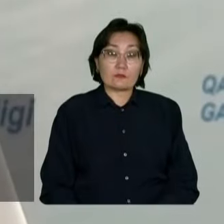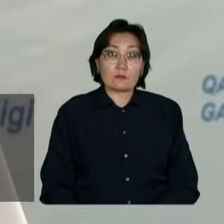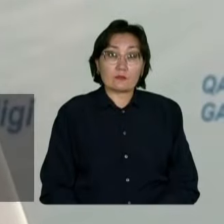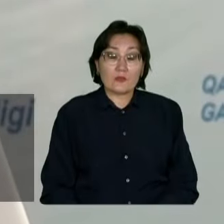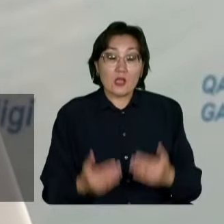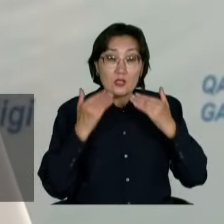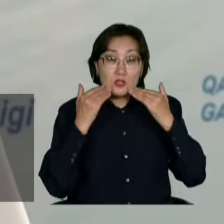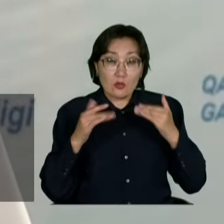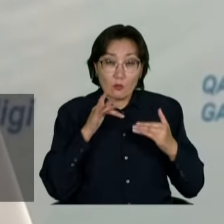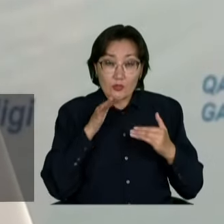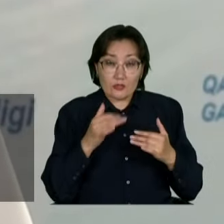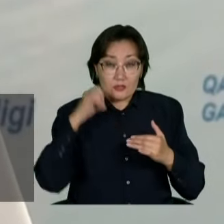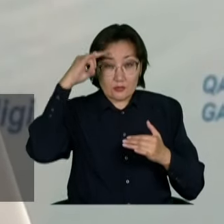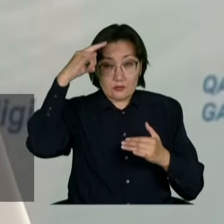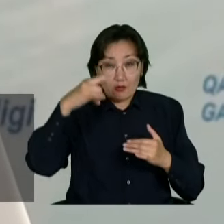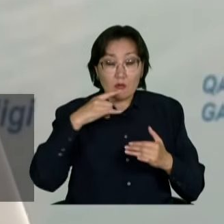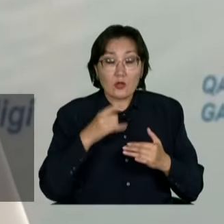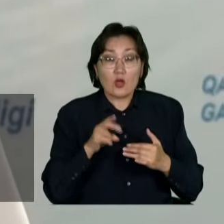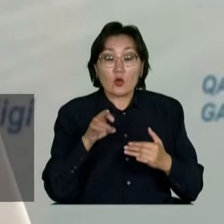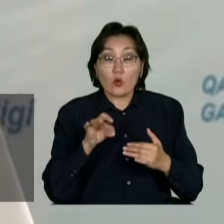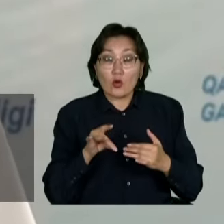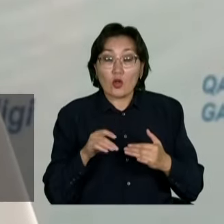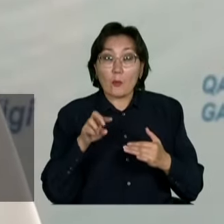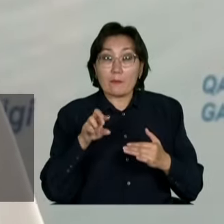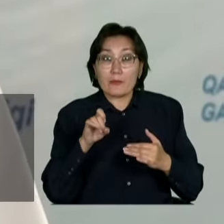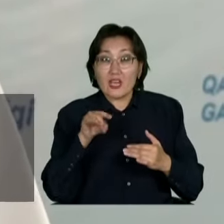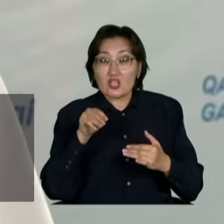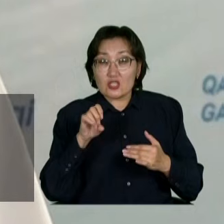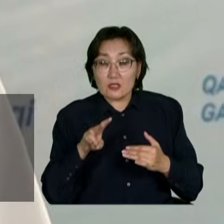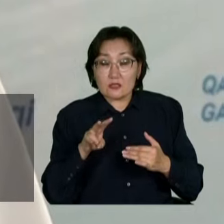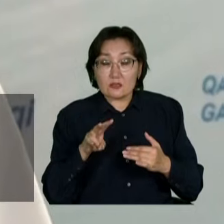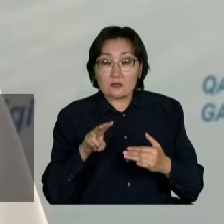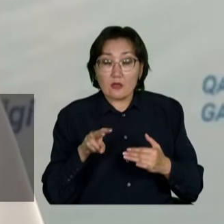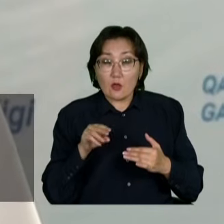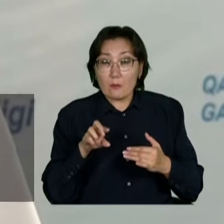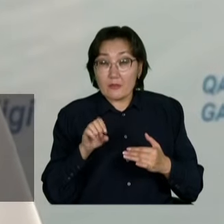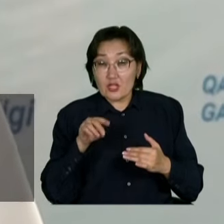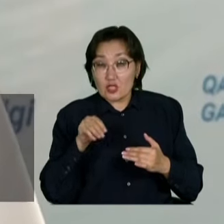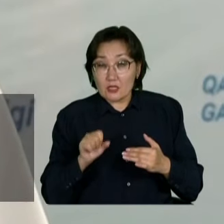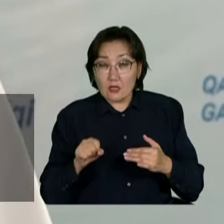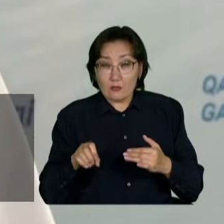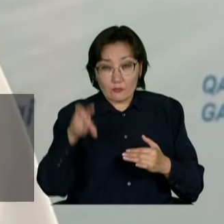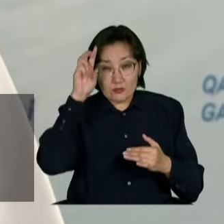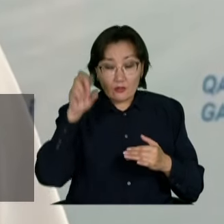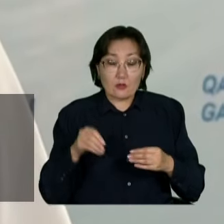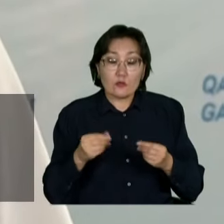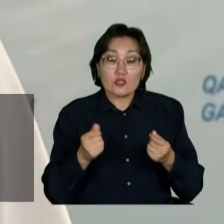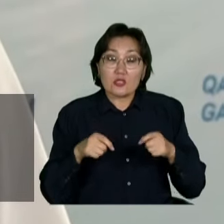Соңғы уақытта Қазақстан қор биржасында мемлекеттің бюджет қажеттіліктері үшін ұлттық қордан